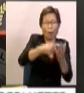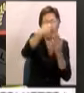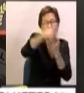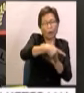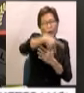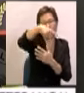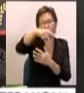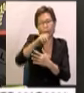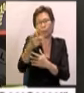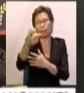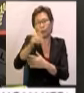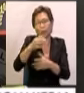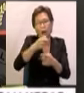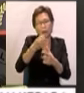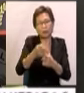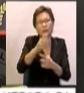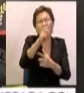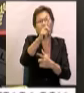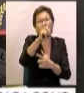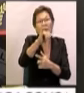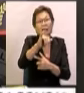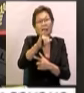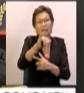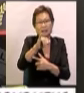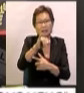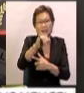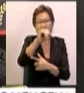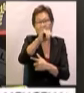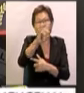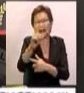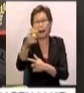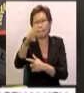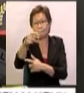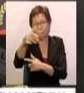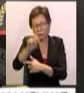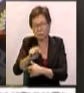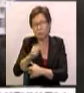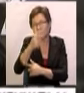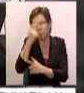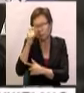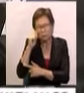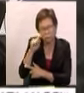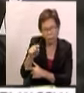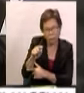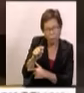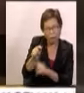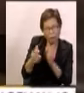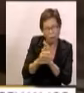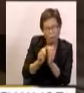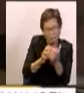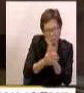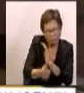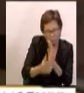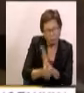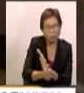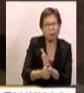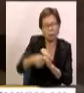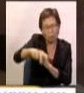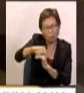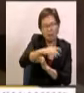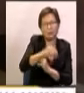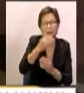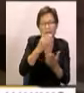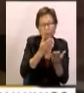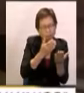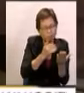agensi anti-doping Malaysia Damas dengan mengambil kira kemahiran, kualiti, disiplin dan rekod integriti. So